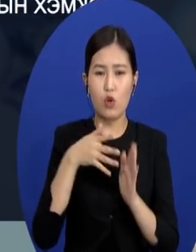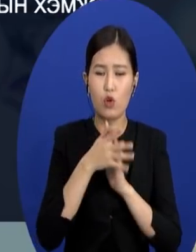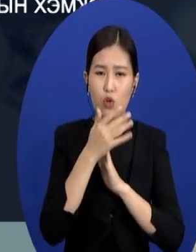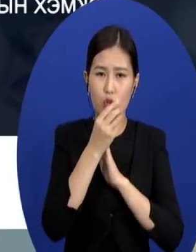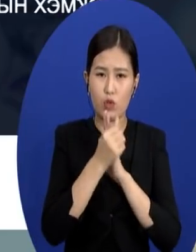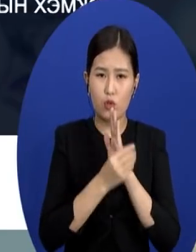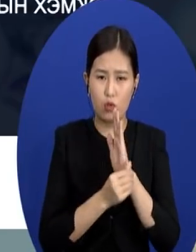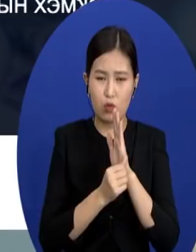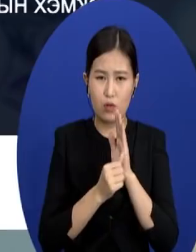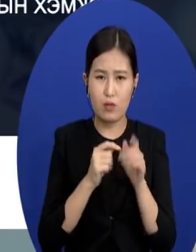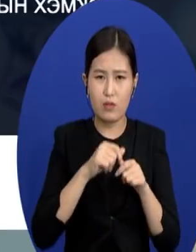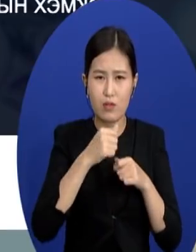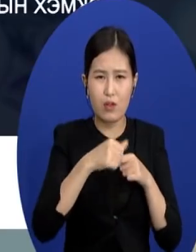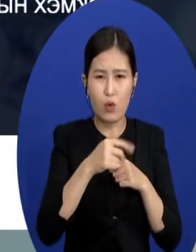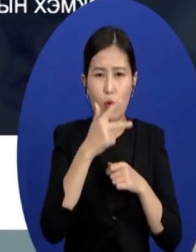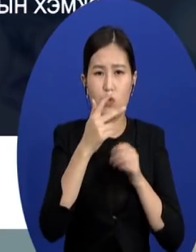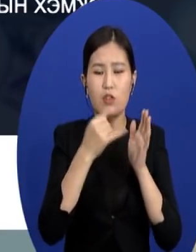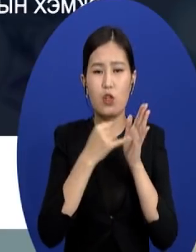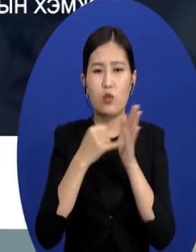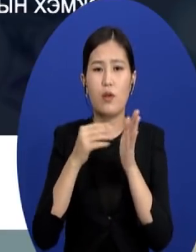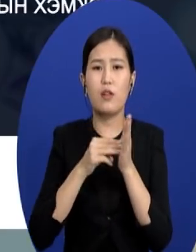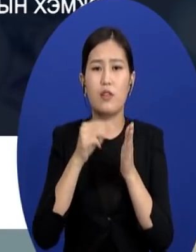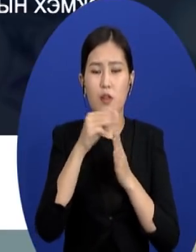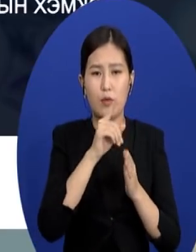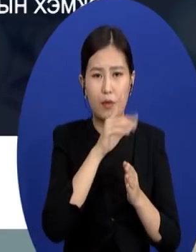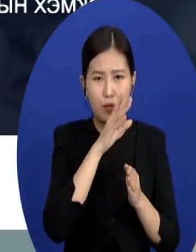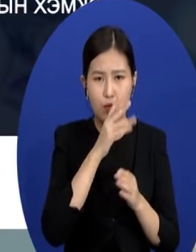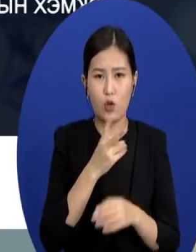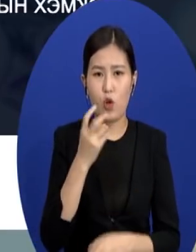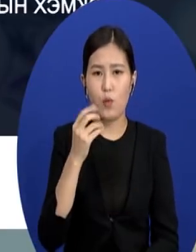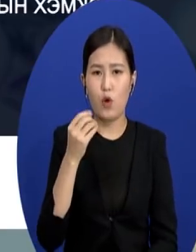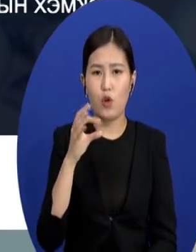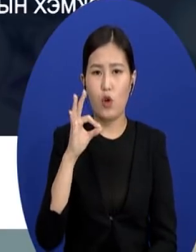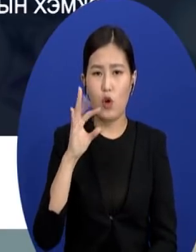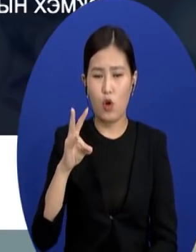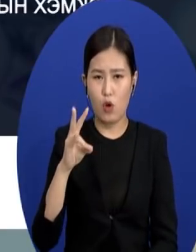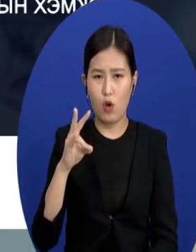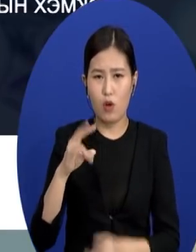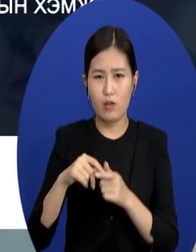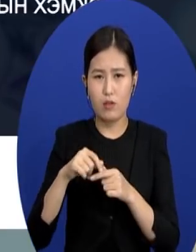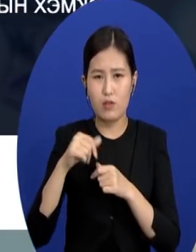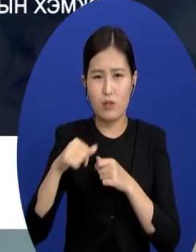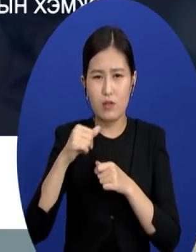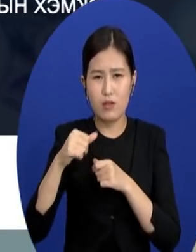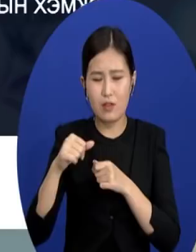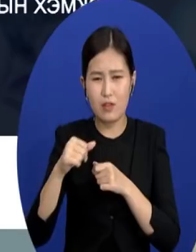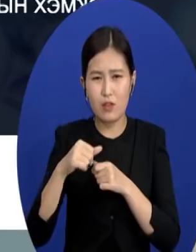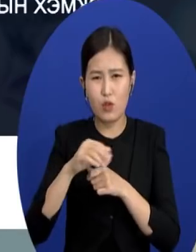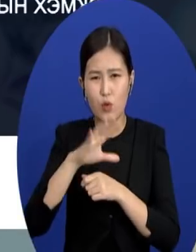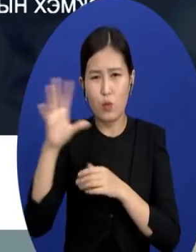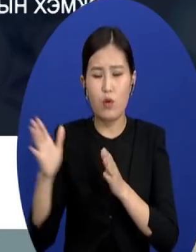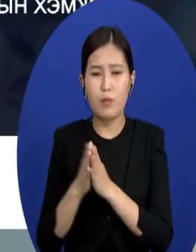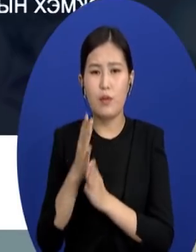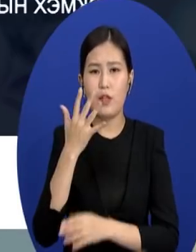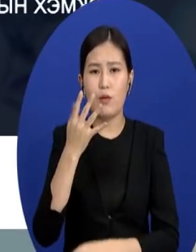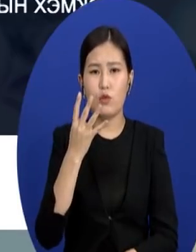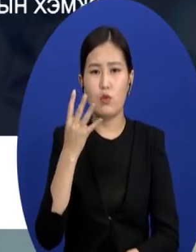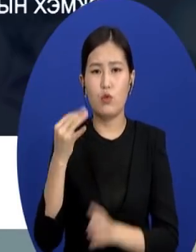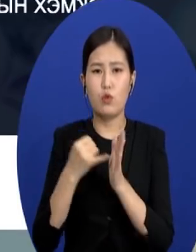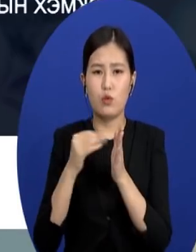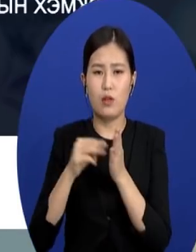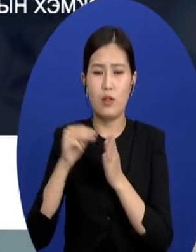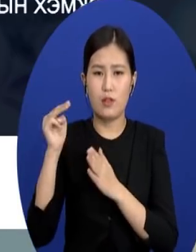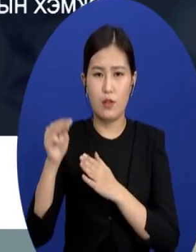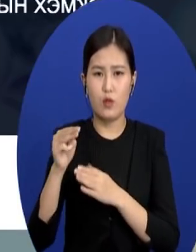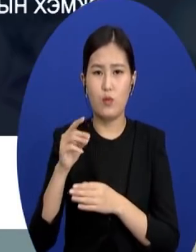зардал 366 тэрбум төгрөг байх юм байна. Харин 2020 оны төсвийн жилд зарцуулах төсвийн нийт зарлагын хэмжээ 546 тэрбум